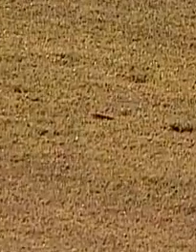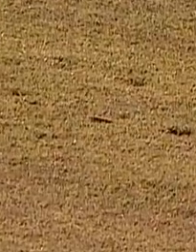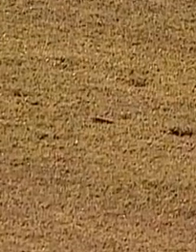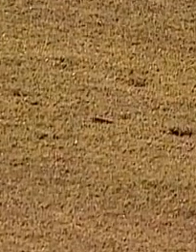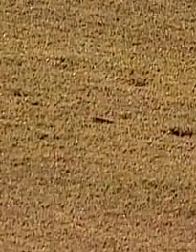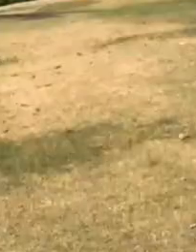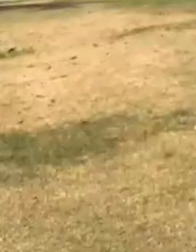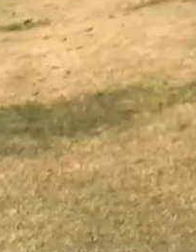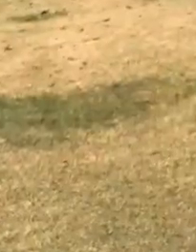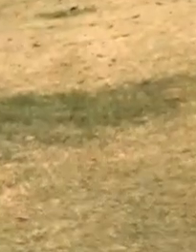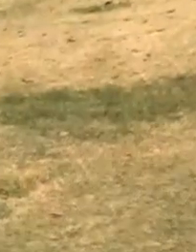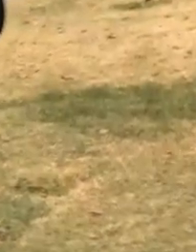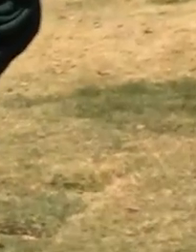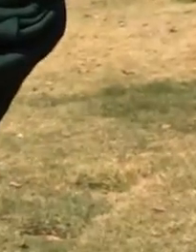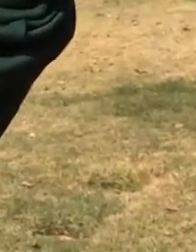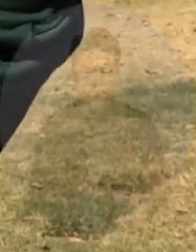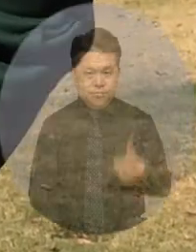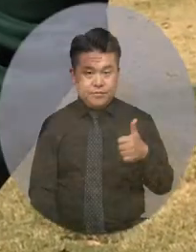나이스. 아주 나이스.